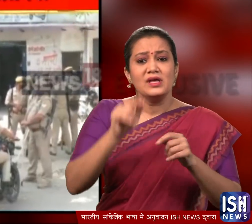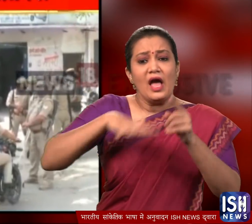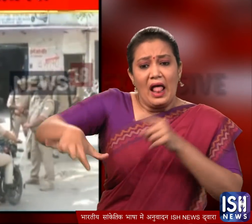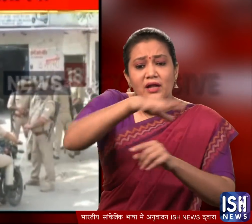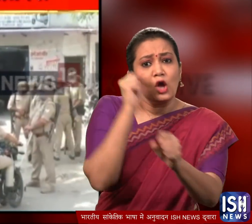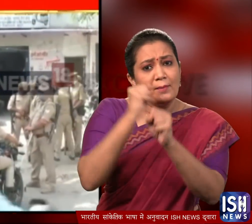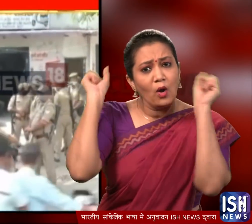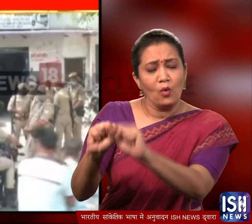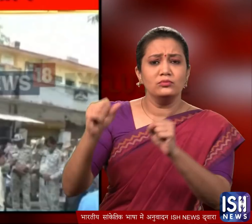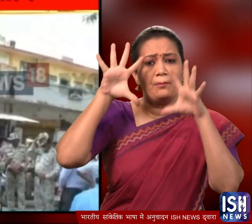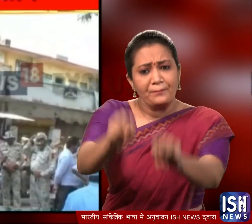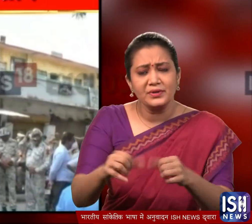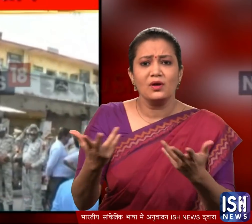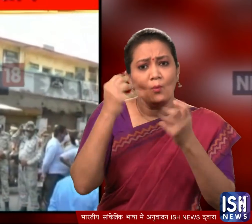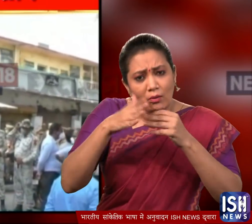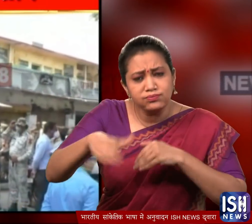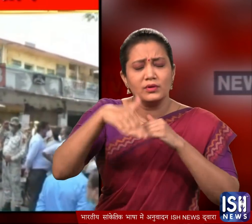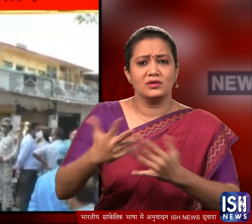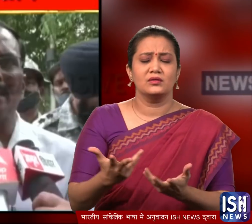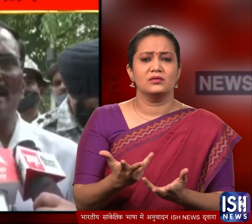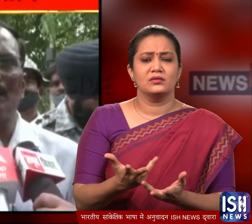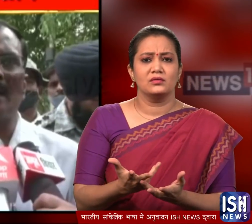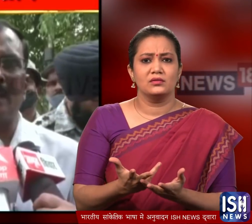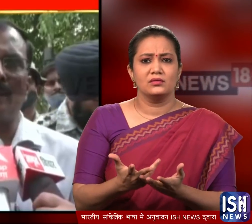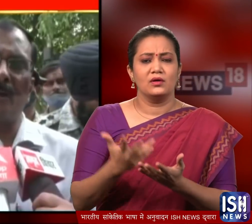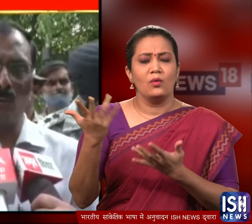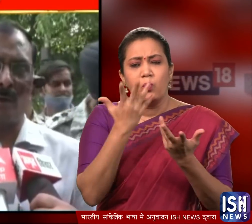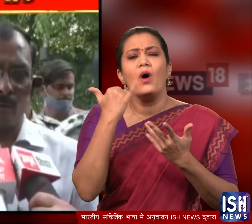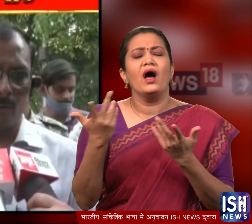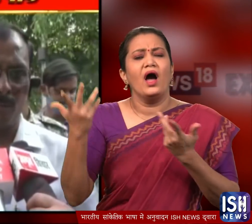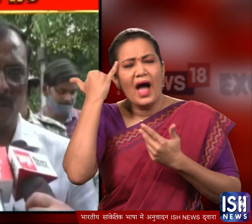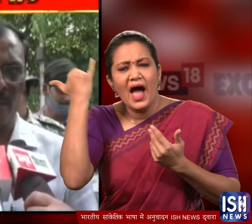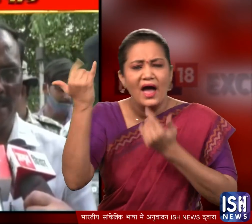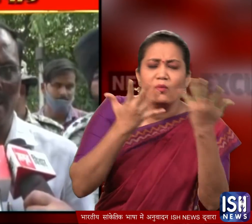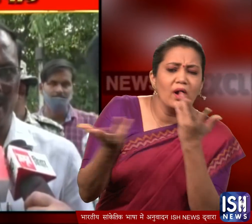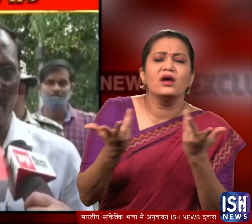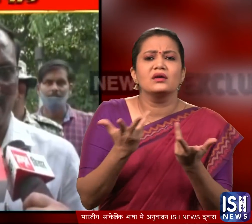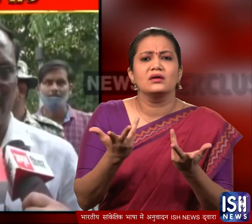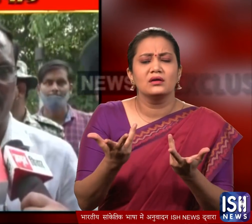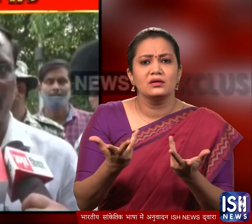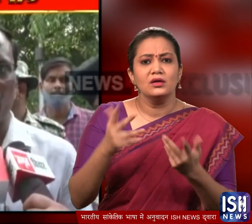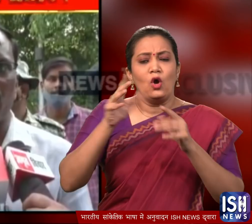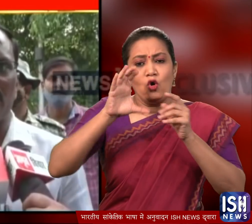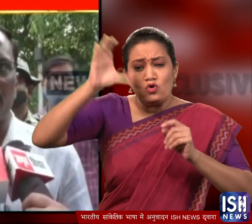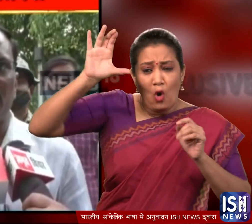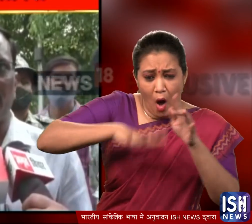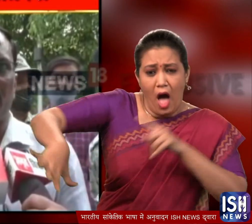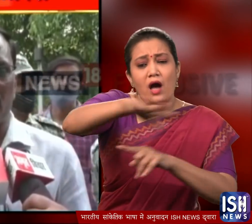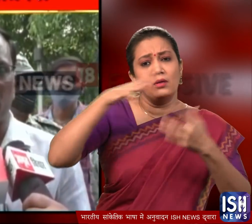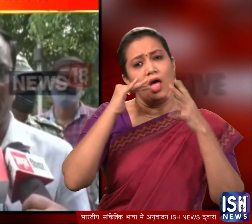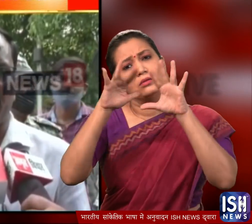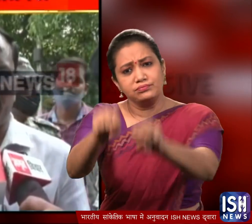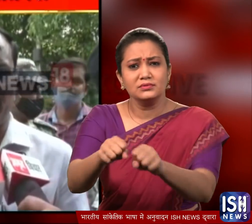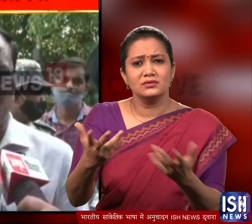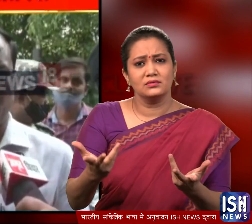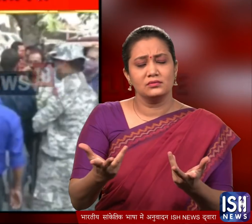वो सरकारी जमीन पर अवैध कब्जे को कायम रखना चाहते हैं। ये सब आवंटन क्यों कर रहे हो? इसीलिए ना कि आप करोड़ों की संपत्ति पर अवैध